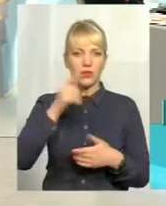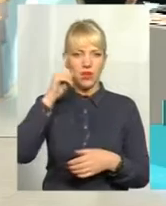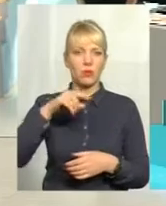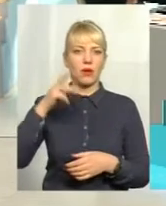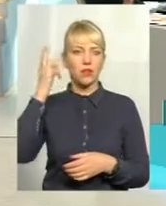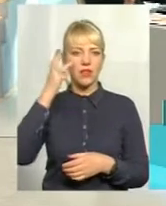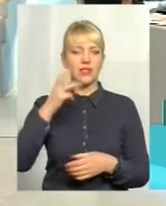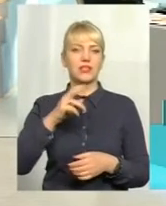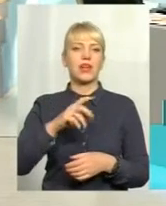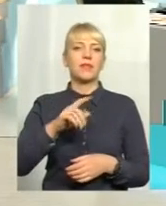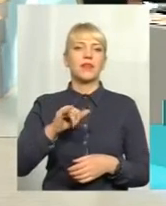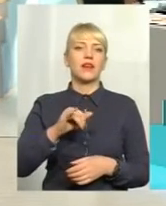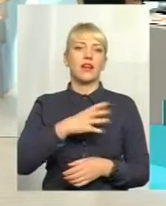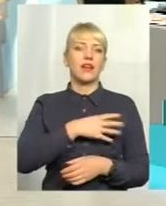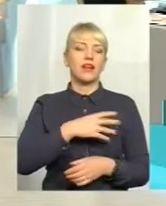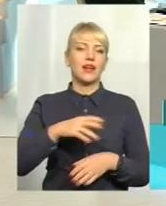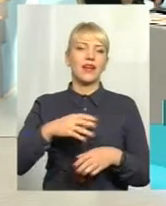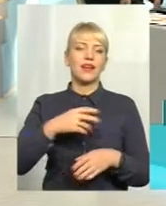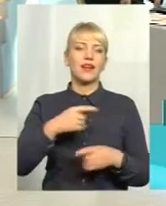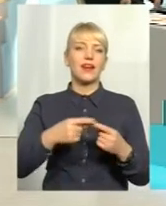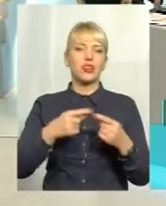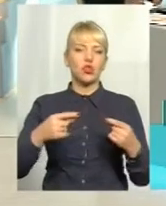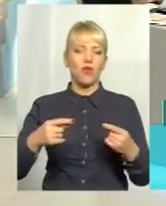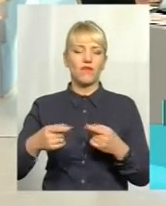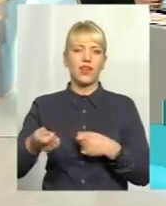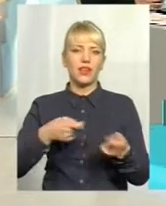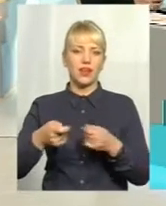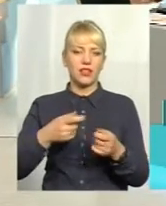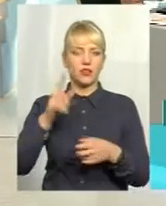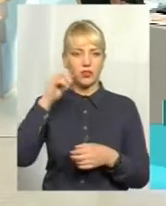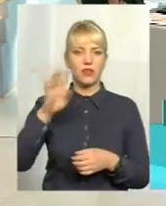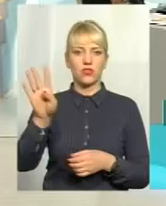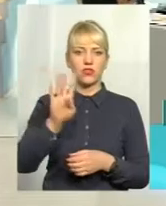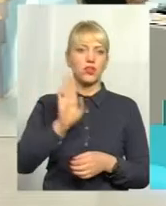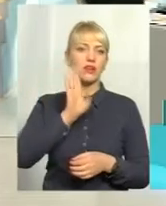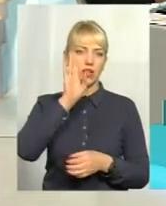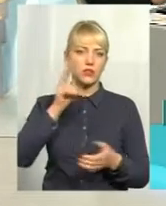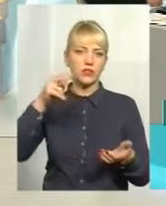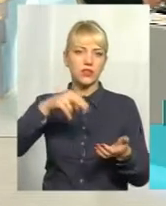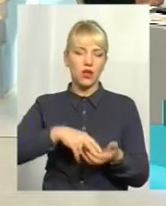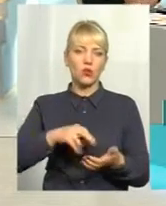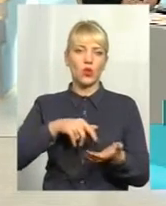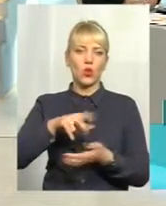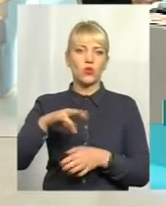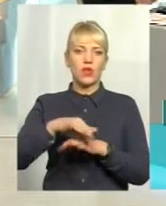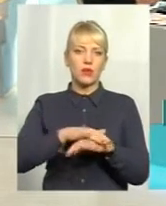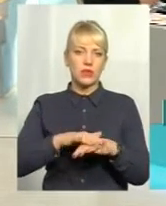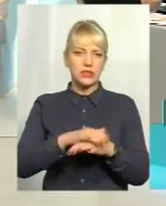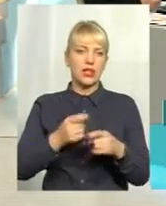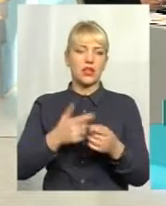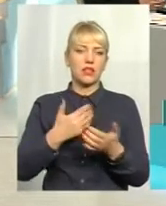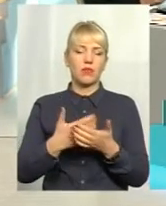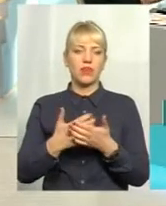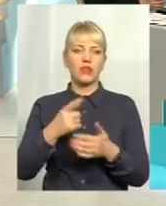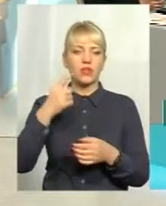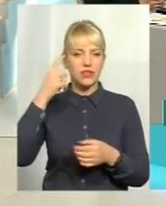люди частенько о 4-й ранку встають, йдуть на роботу, так, і, ну, можливо, такий варіант, що і о 4-й ранку ще ніхто не